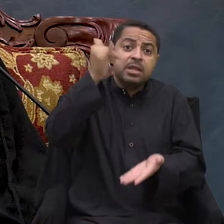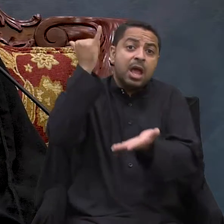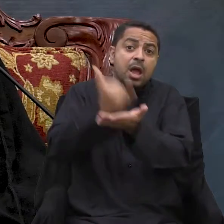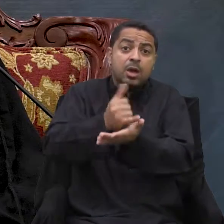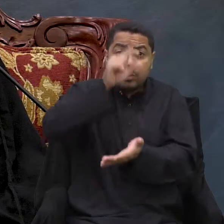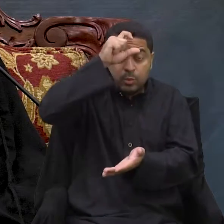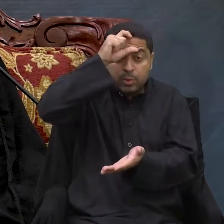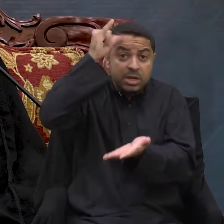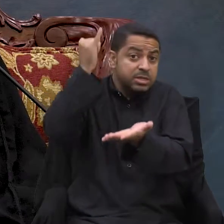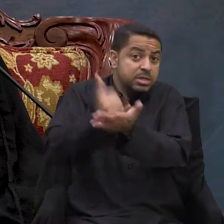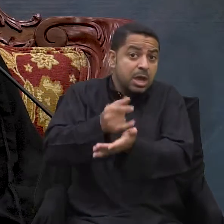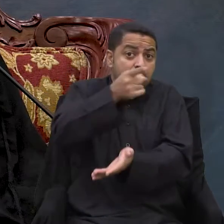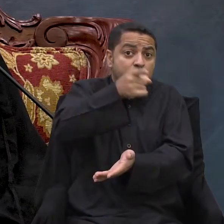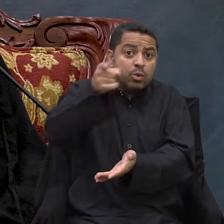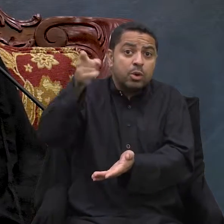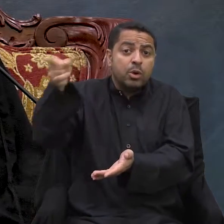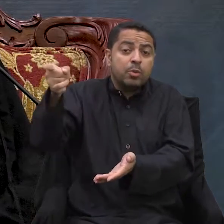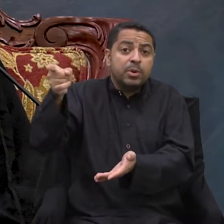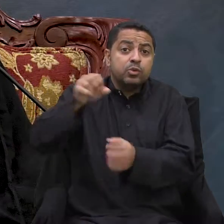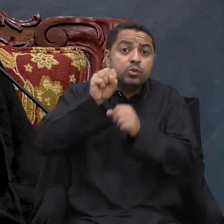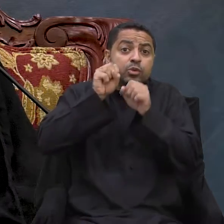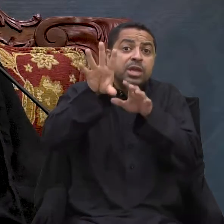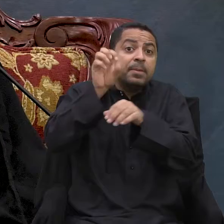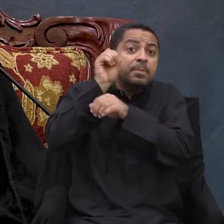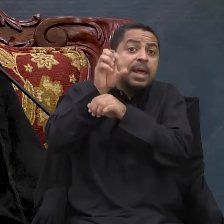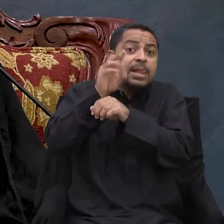في التبشير بقضيته